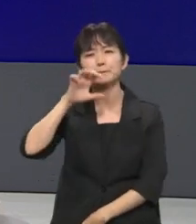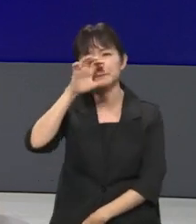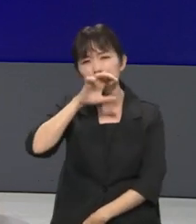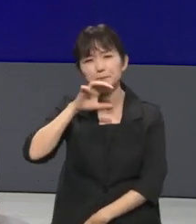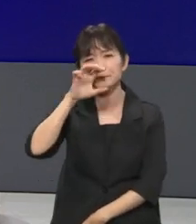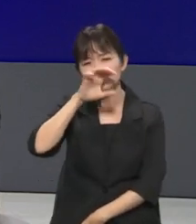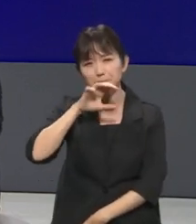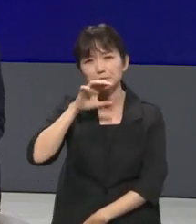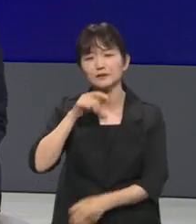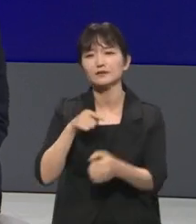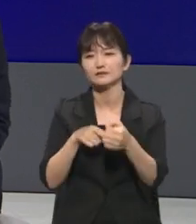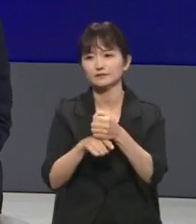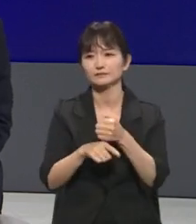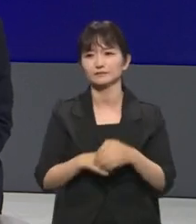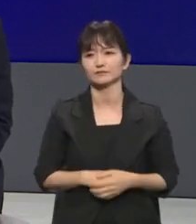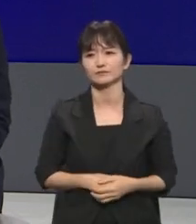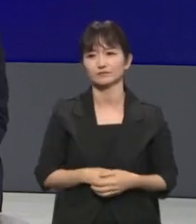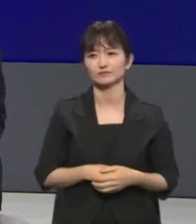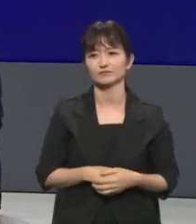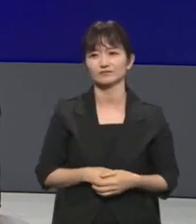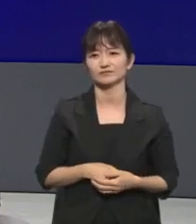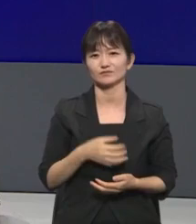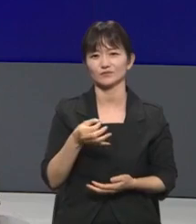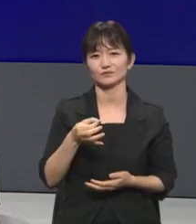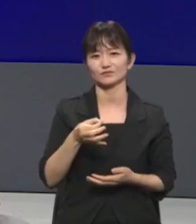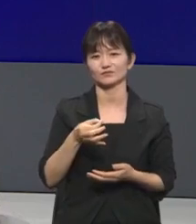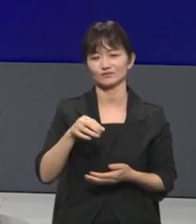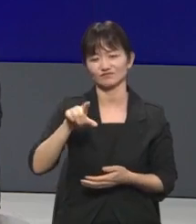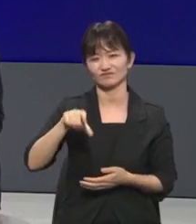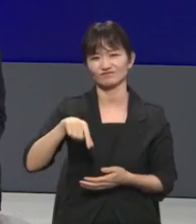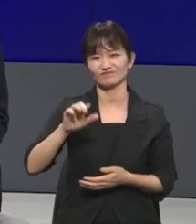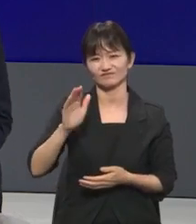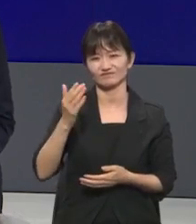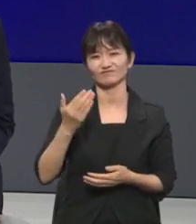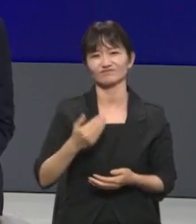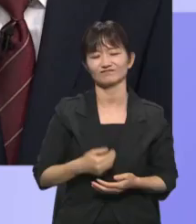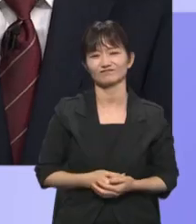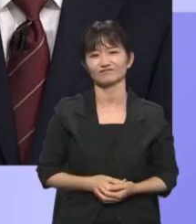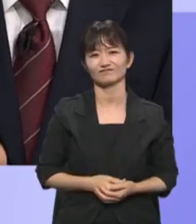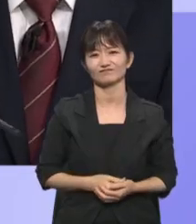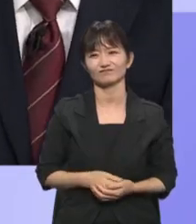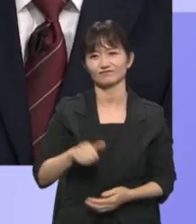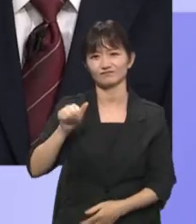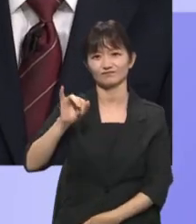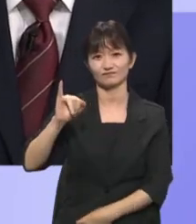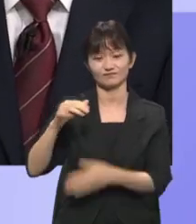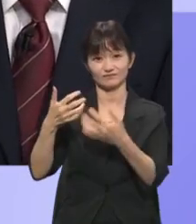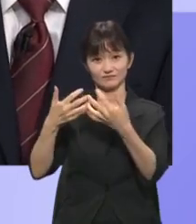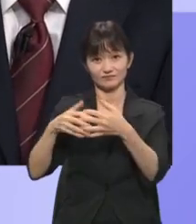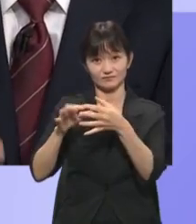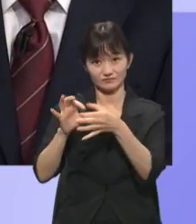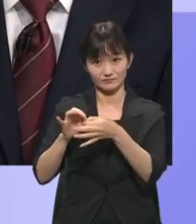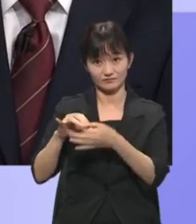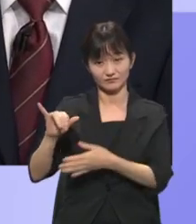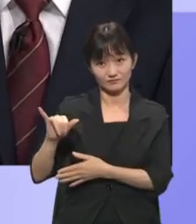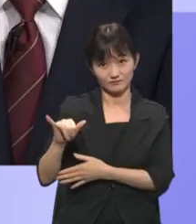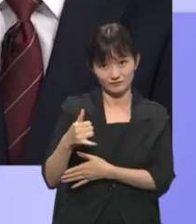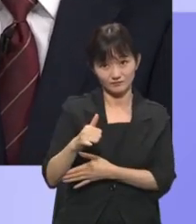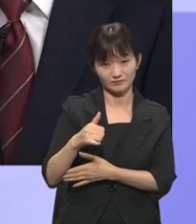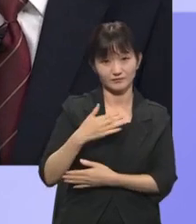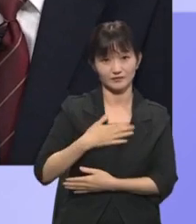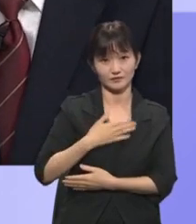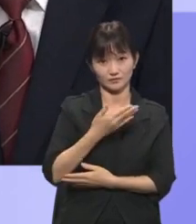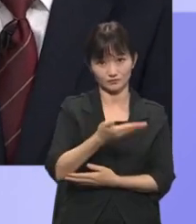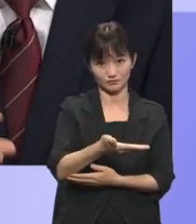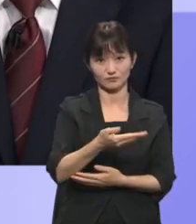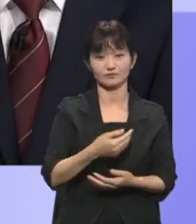거다. 그런 의도라는 겁니다. 결제해야겠네. 근데 이게 좀 웃기는 게 AI를 통해서 이제 데이트 코칭을 해주겠다 이런 거잖아요.